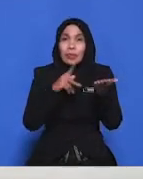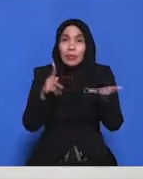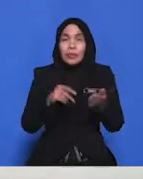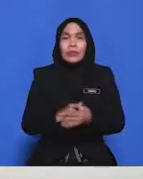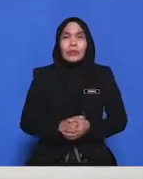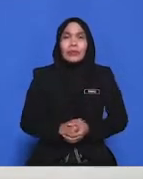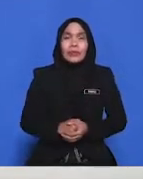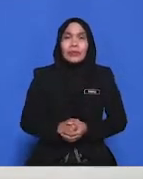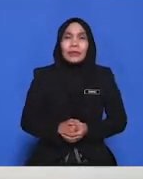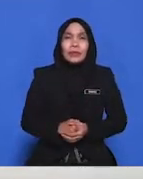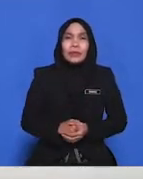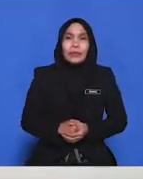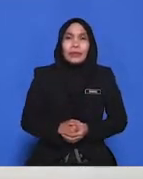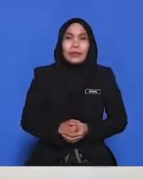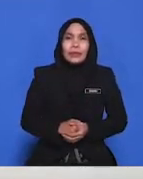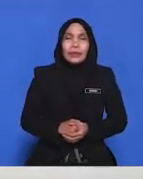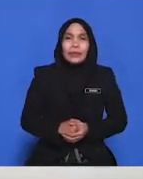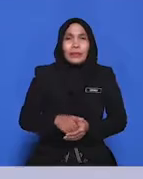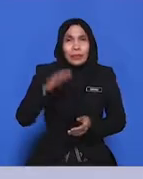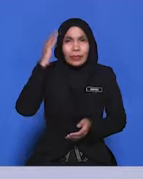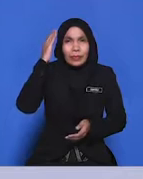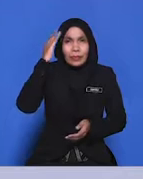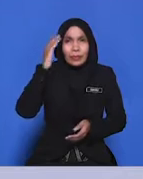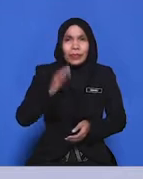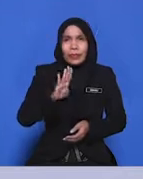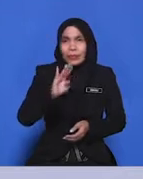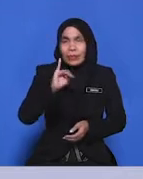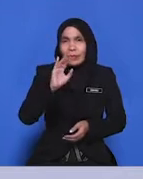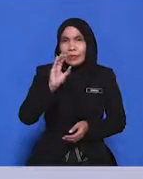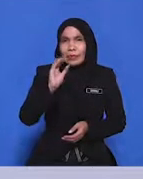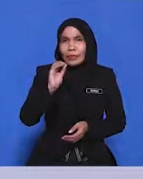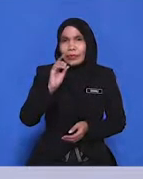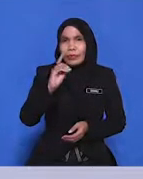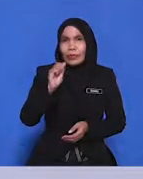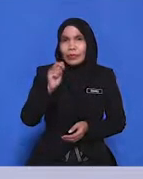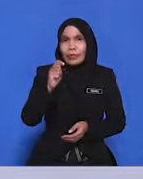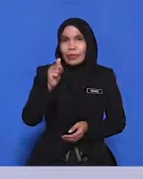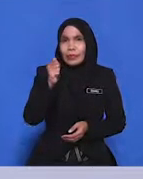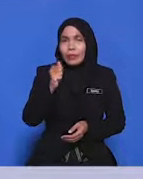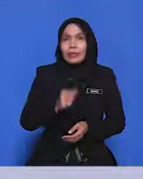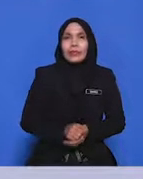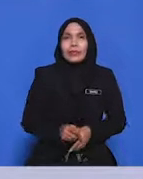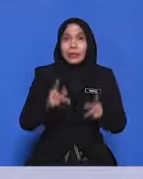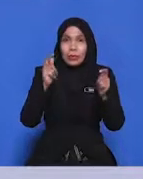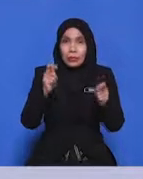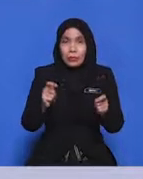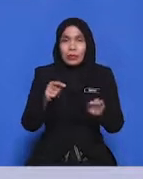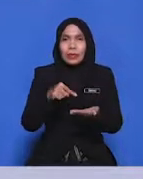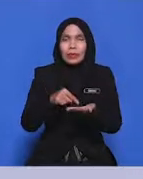pembelajaran pada hari ini dengan mengetahui biodata As-Sayyid Jamaluddin